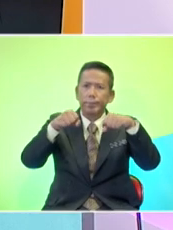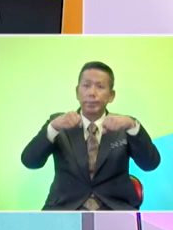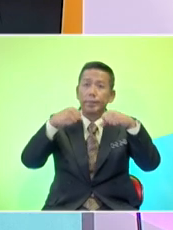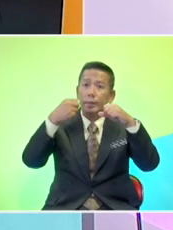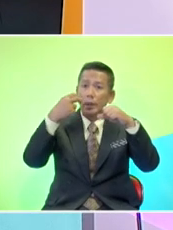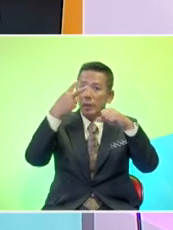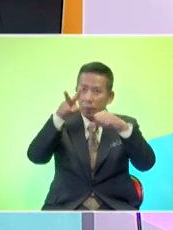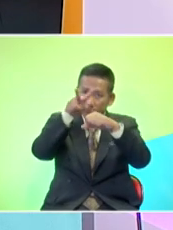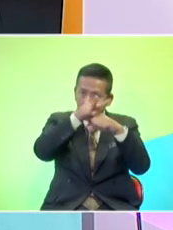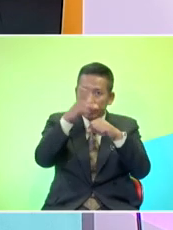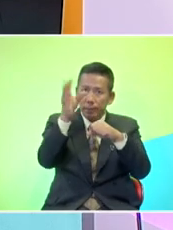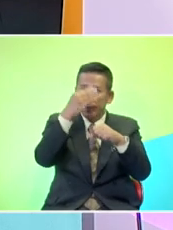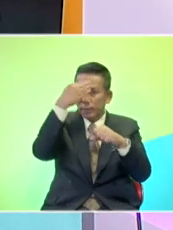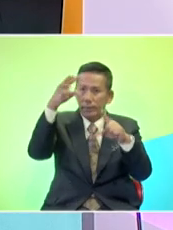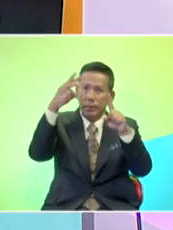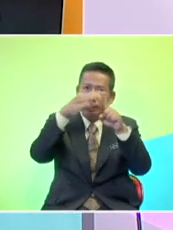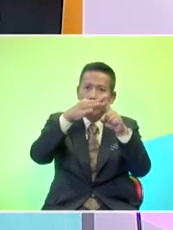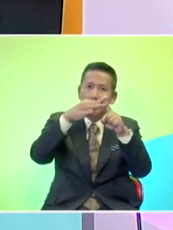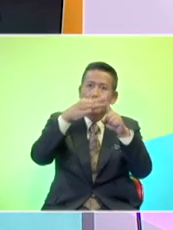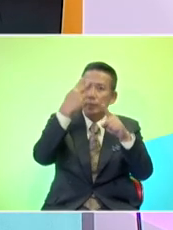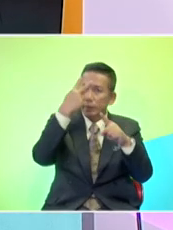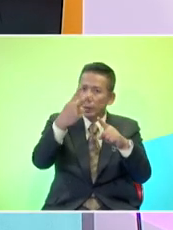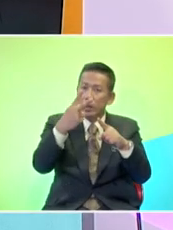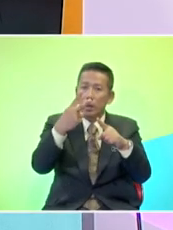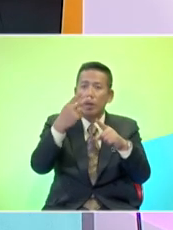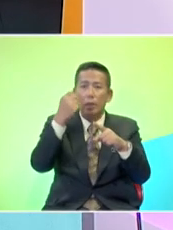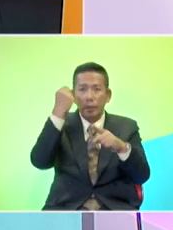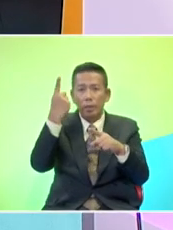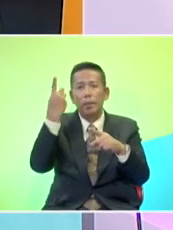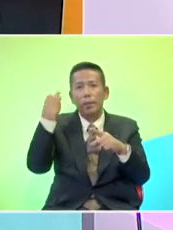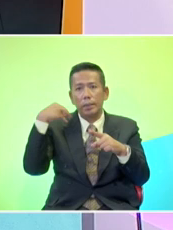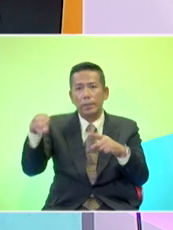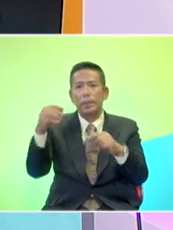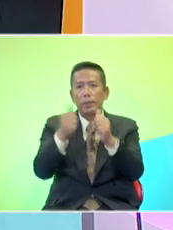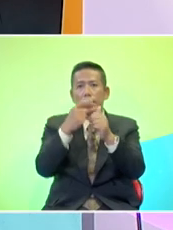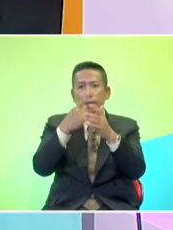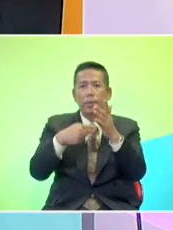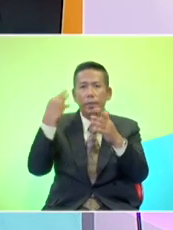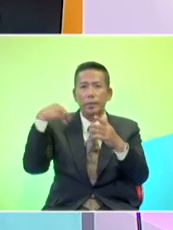taksiran pada murid berdasarkan sejauh mana mereka dengan mereka